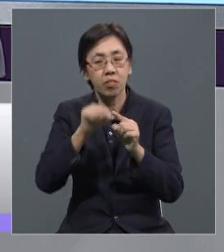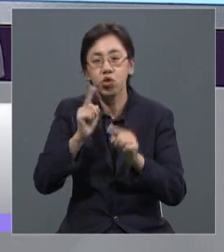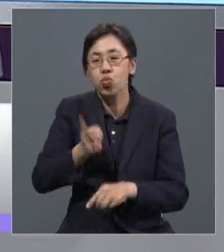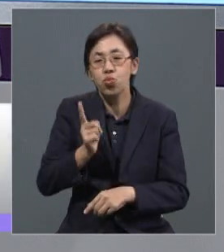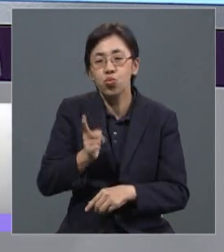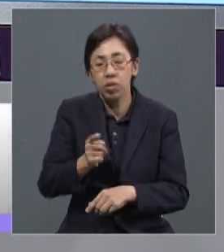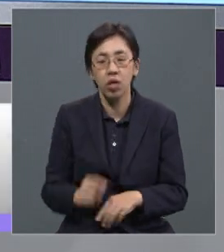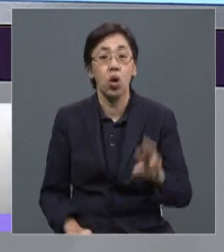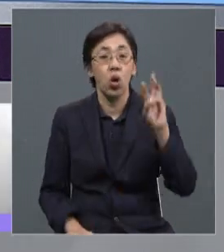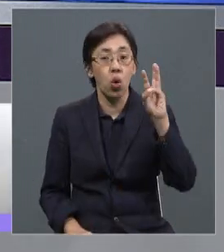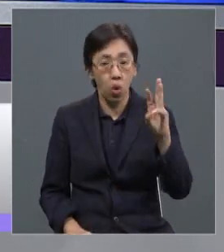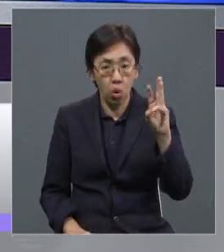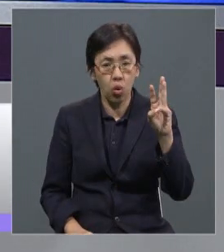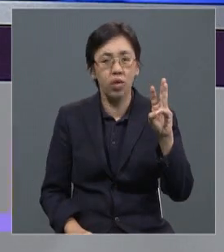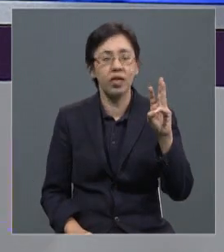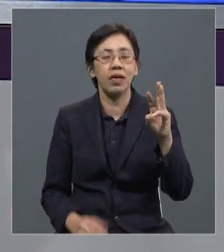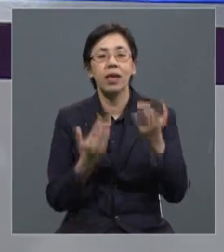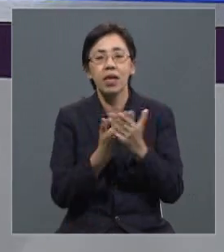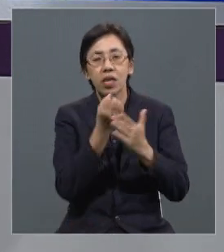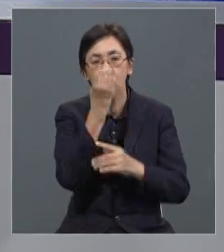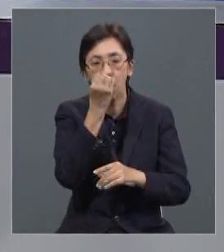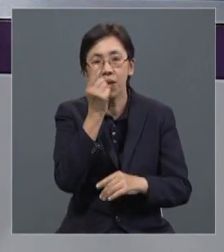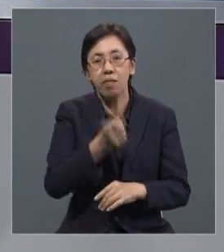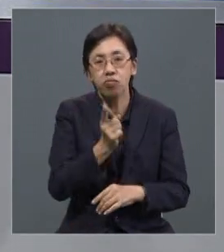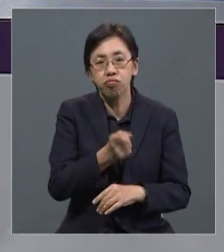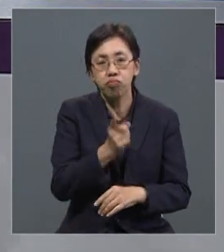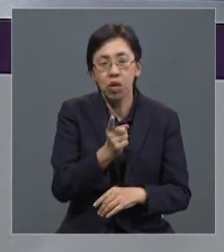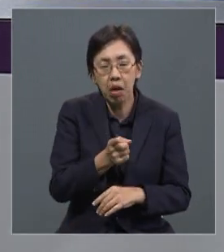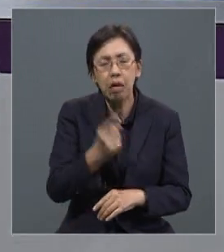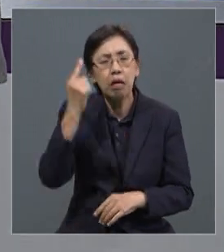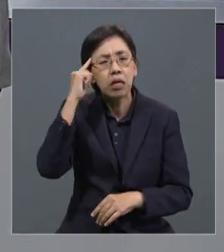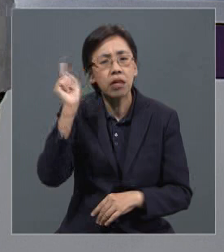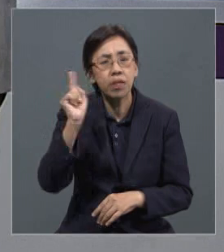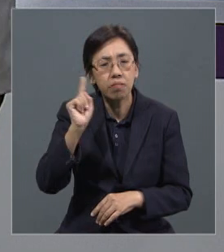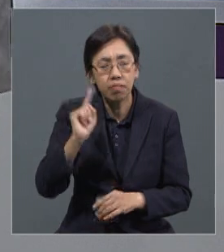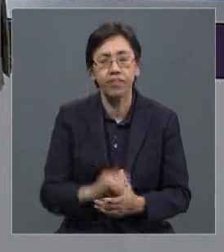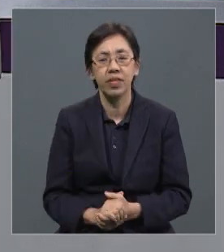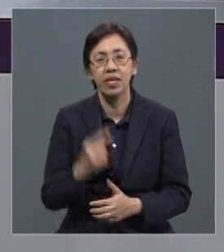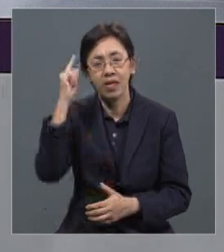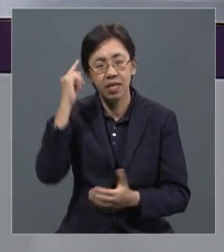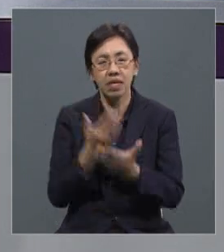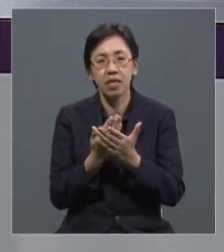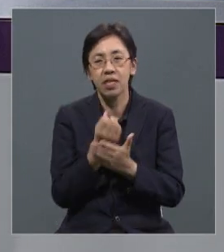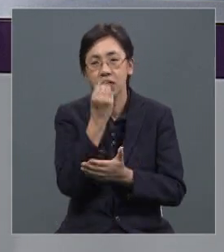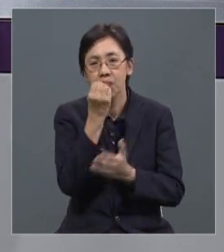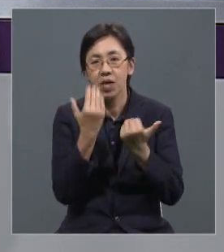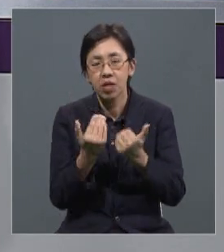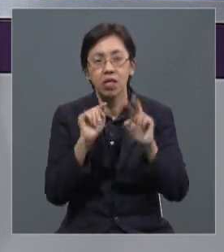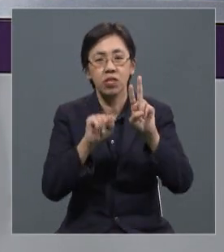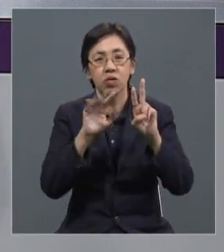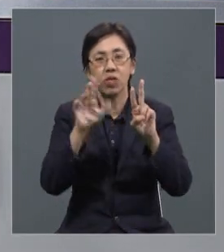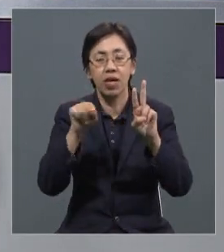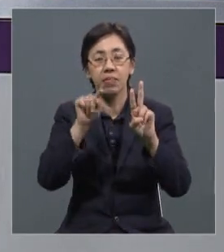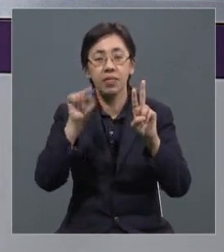6เสียงที่เห็นว่าควรจะคงอัตราดอกเบี้ยเอาไว้ครับเขามองแบบนี้เขามองว่าดอกเบี้ยนโยบายปัจจุบัน